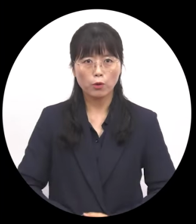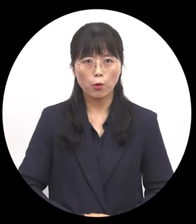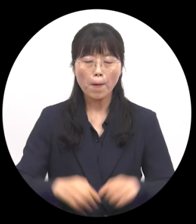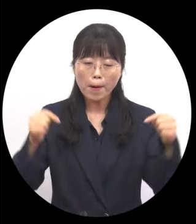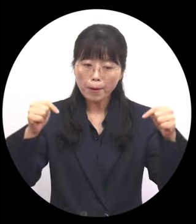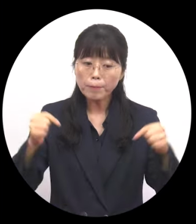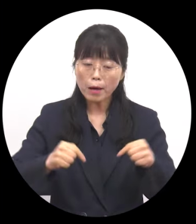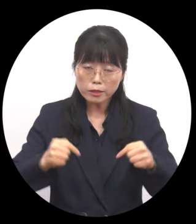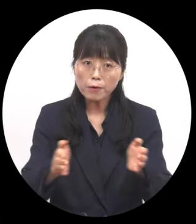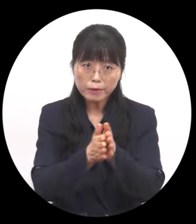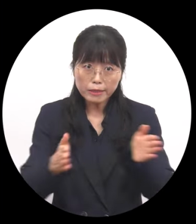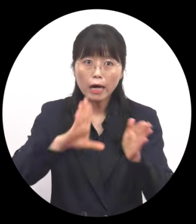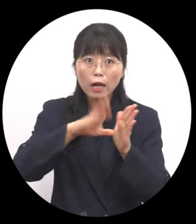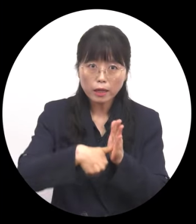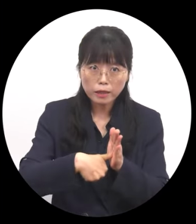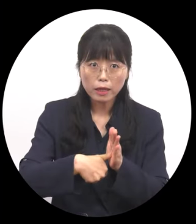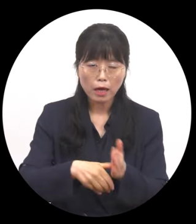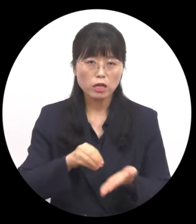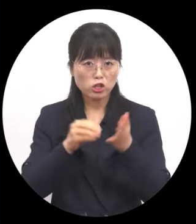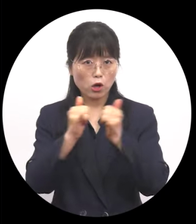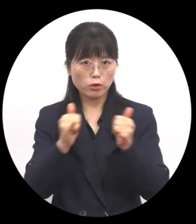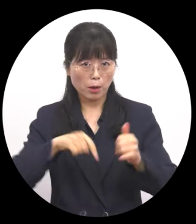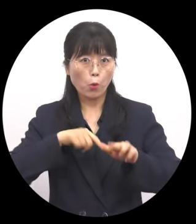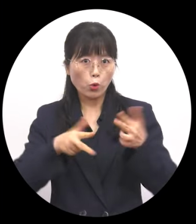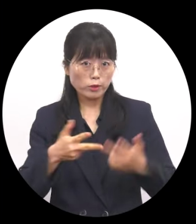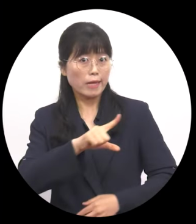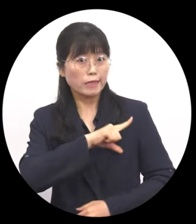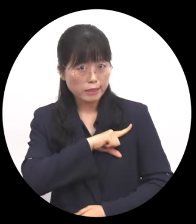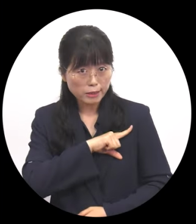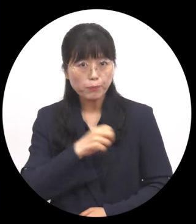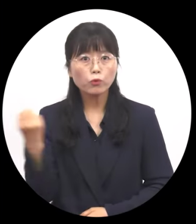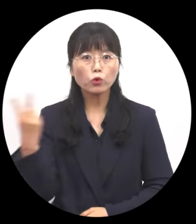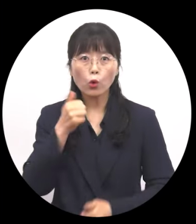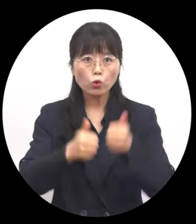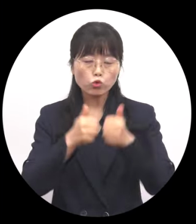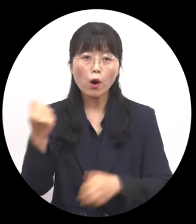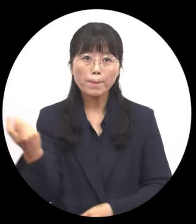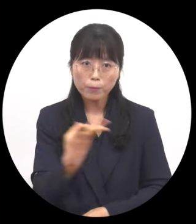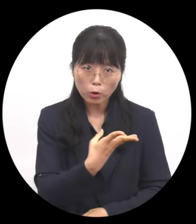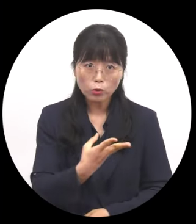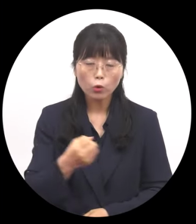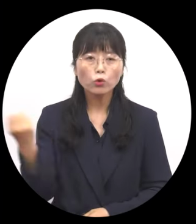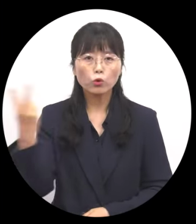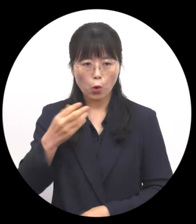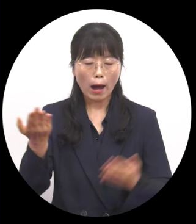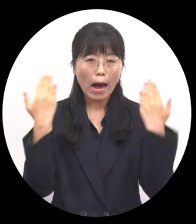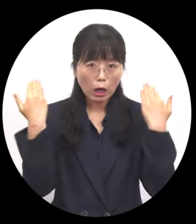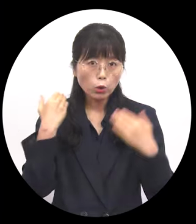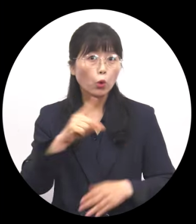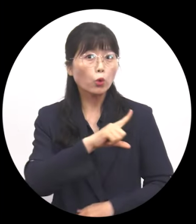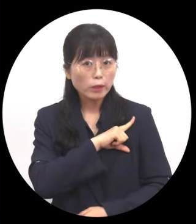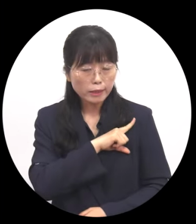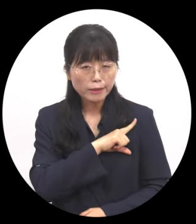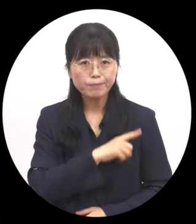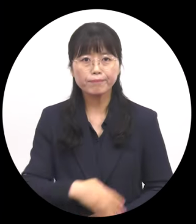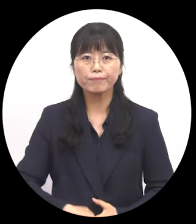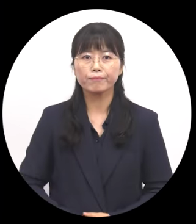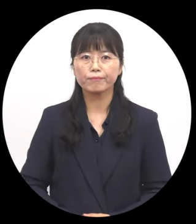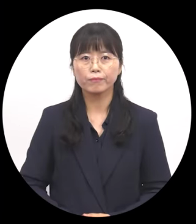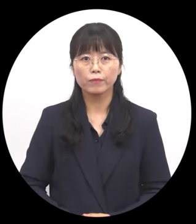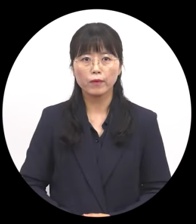면접 들어오셨을 때 지원자 자신의 이름이나 수험번호나 학교 이름이나